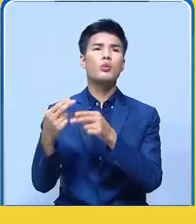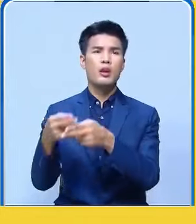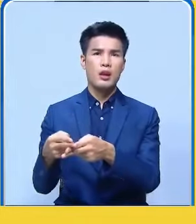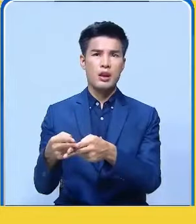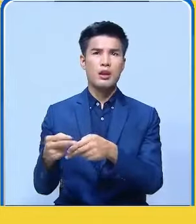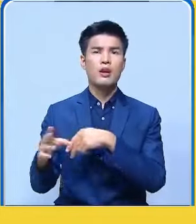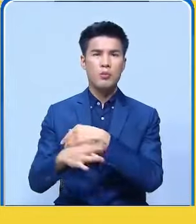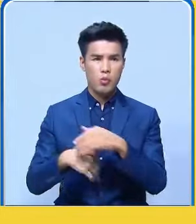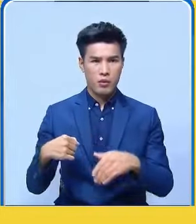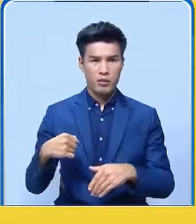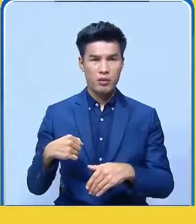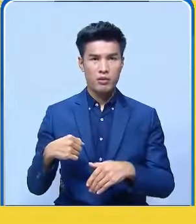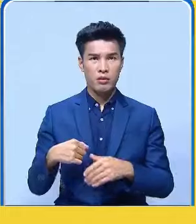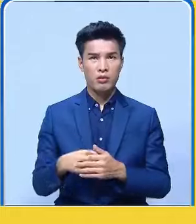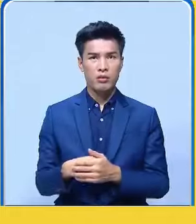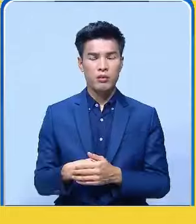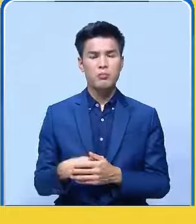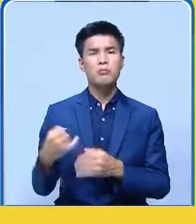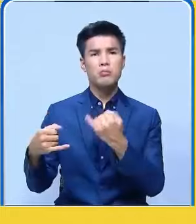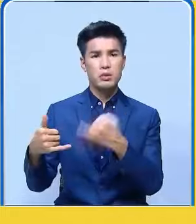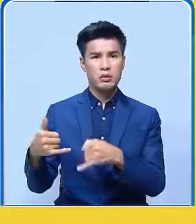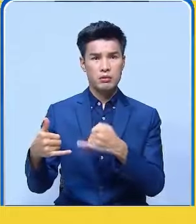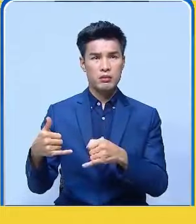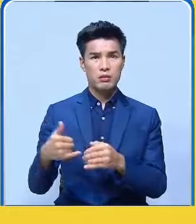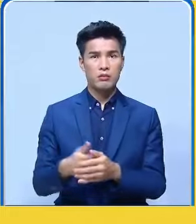นขโมยเป็นโจรน่ ะ ไม่ใช่สิ่งที่ถูกต้องอยู่แล้ว